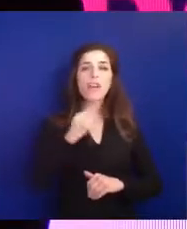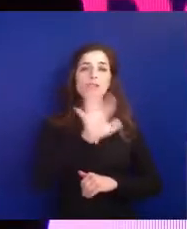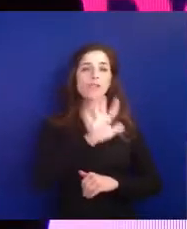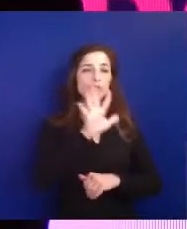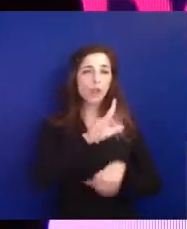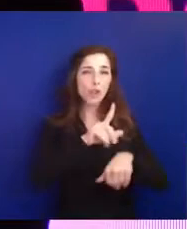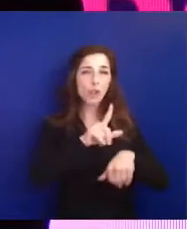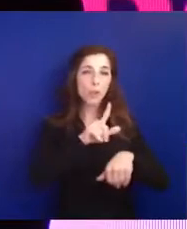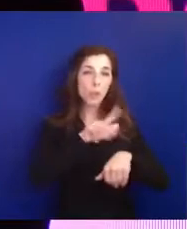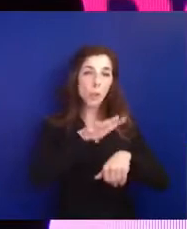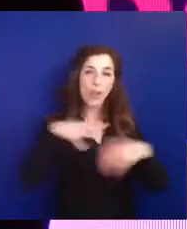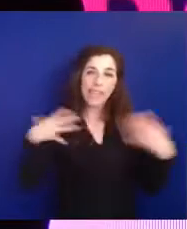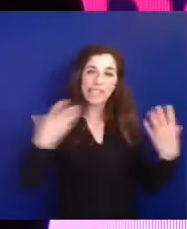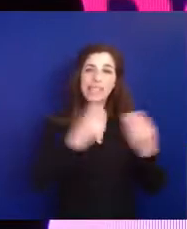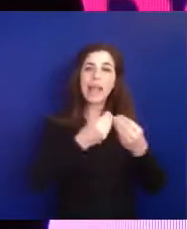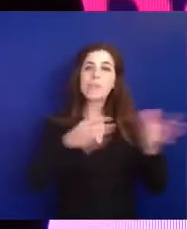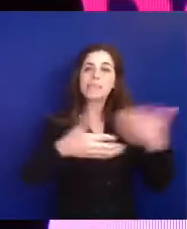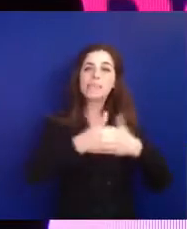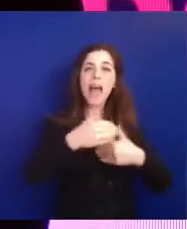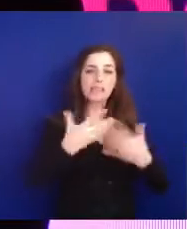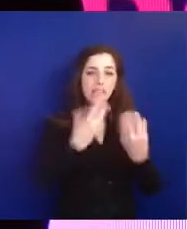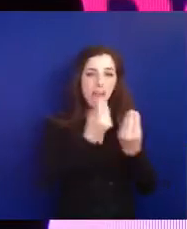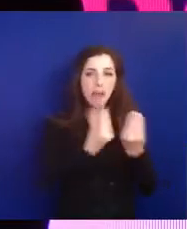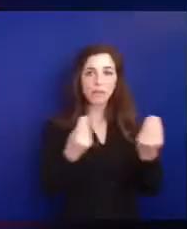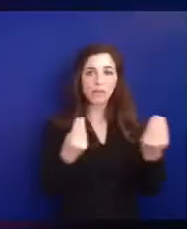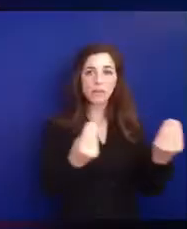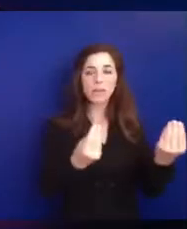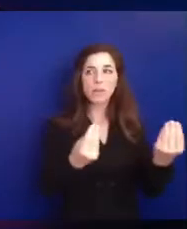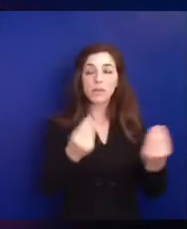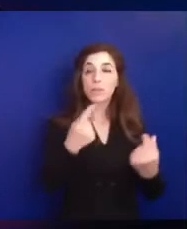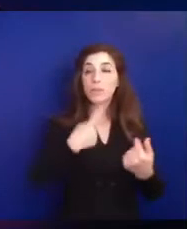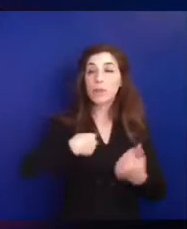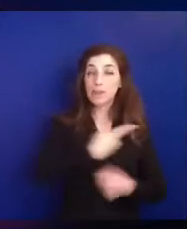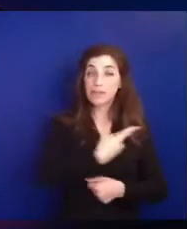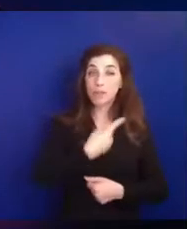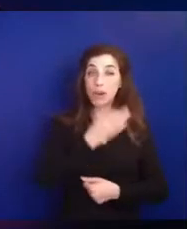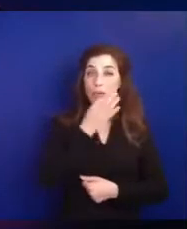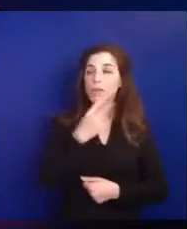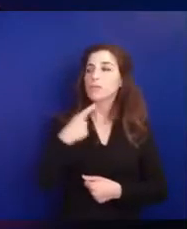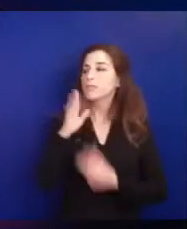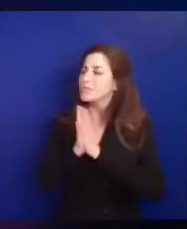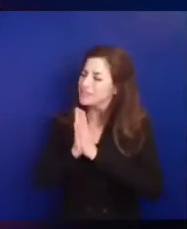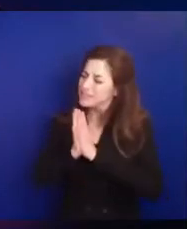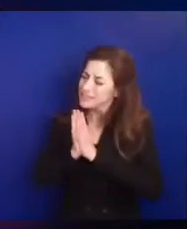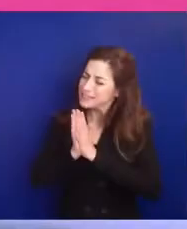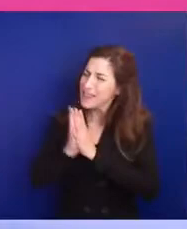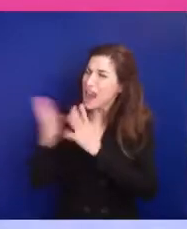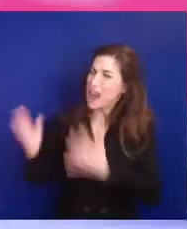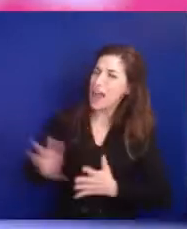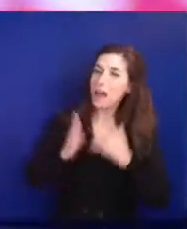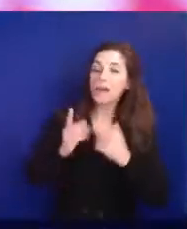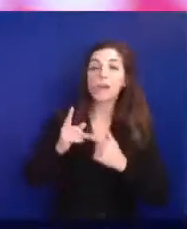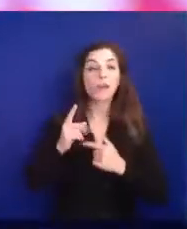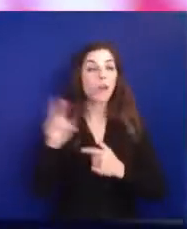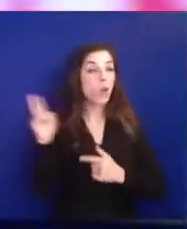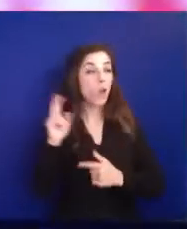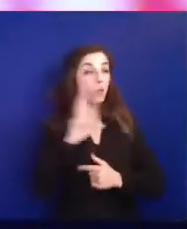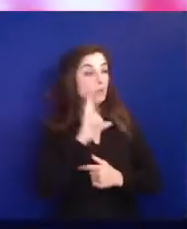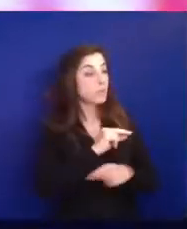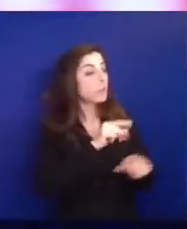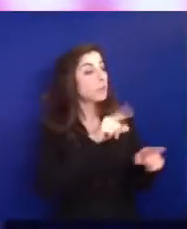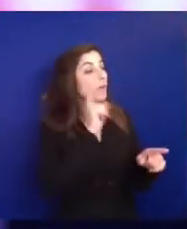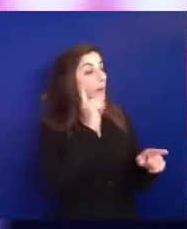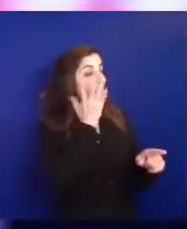noi li imploravamo di lasciarci andare loro ci dissero che per mandarci a casa avrebbero dovuto addormentarci